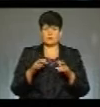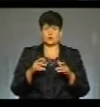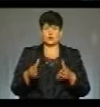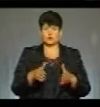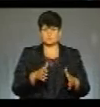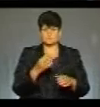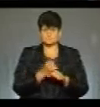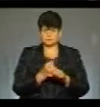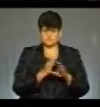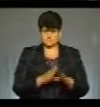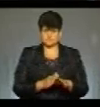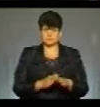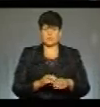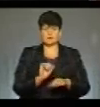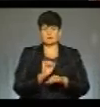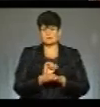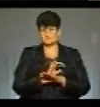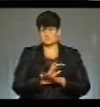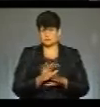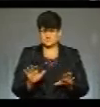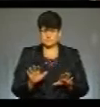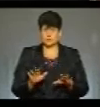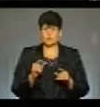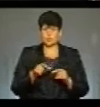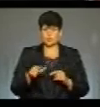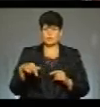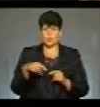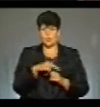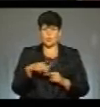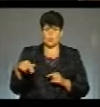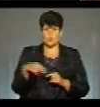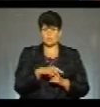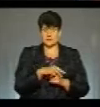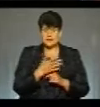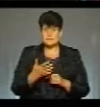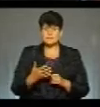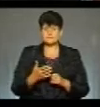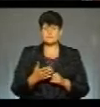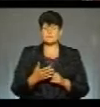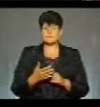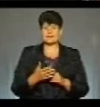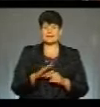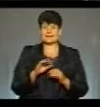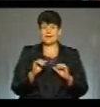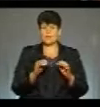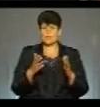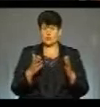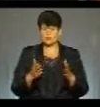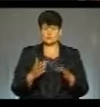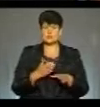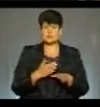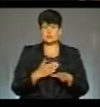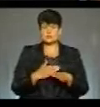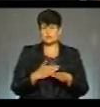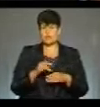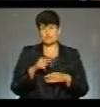відновлено, як такого перекриття не було, тому що люди ходили по пішохідному переході, нерегульованому пішохідному переході частково.